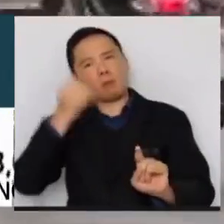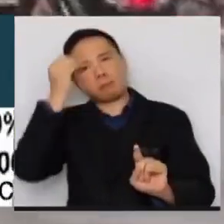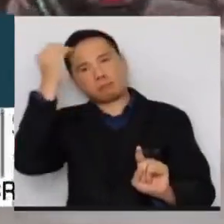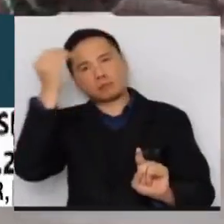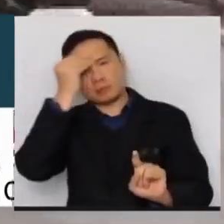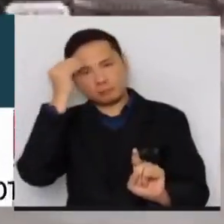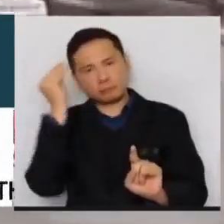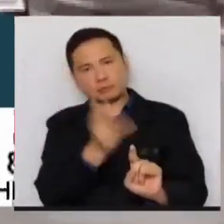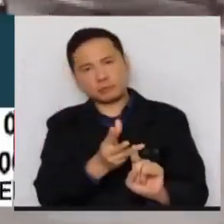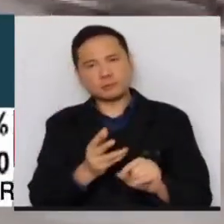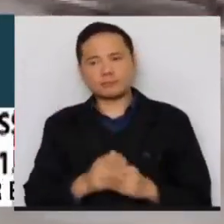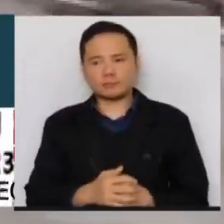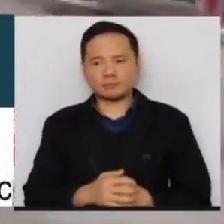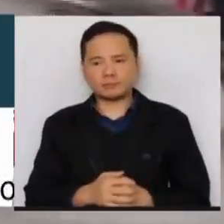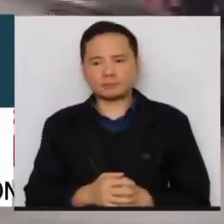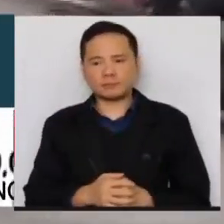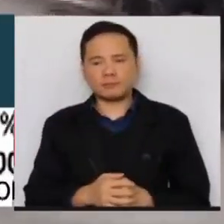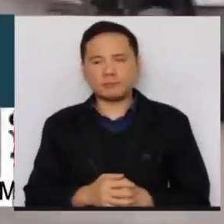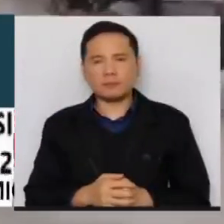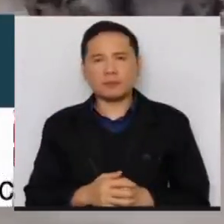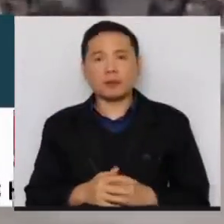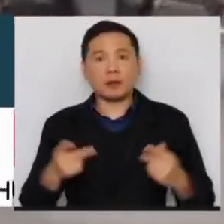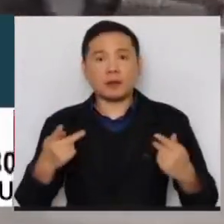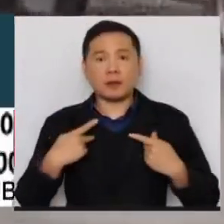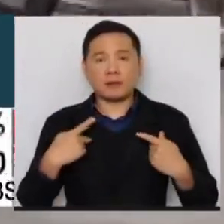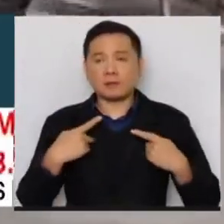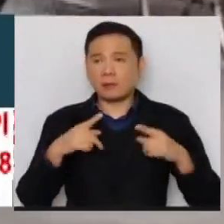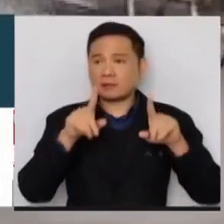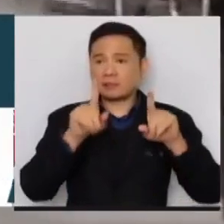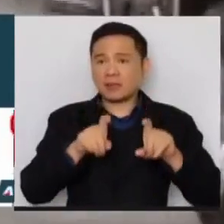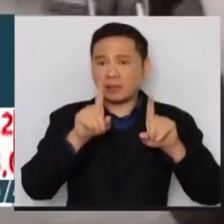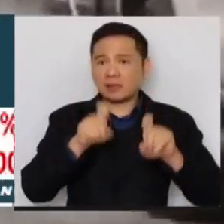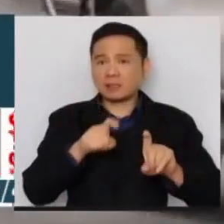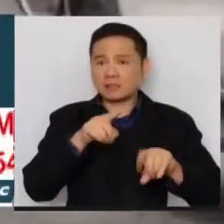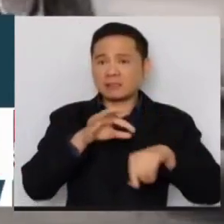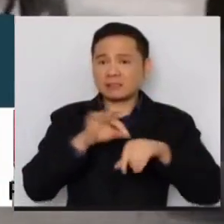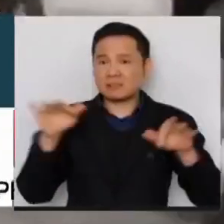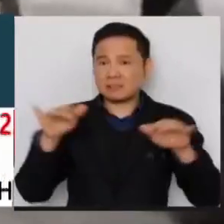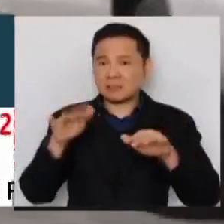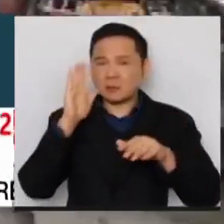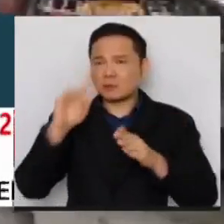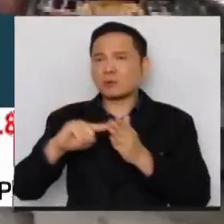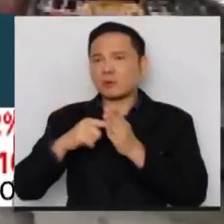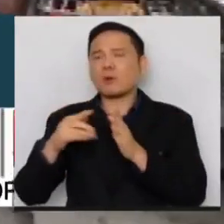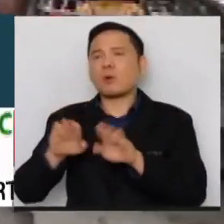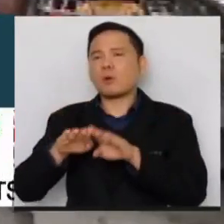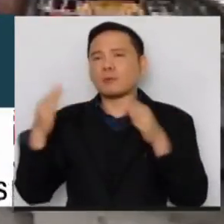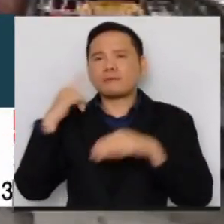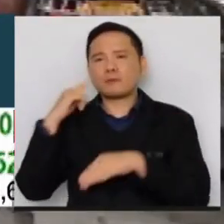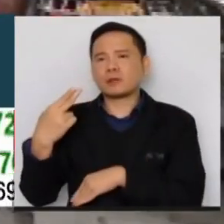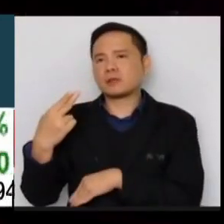ko doon sa pilot face-to-face doon sa senior high school. Mm-hmm. Okay, we're gonna have to leave it at that.